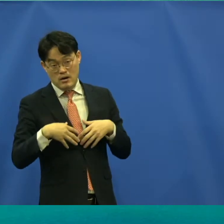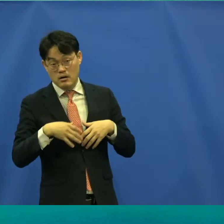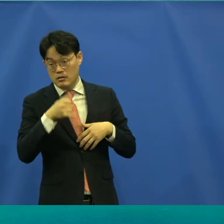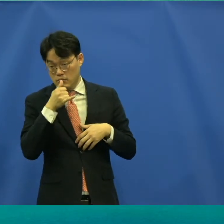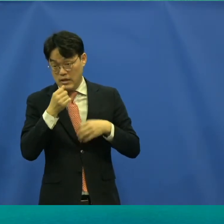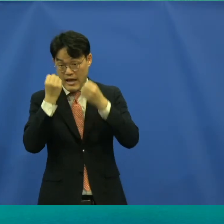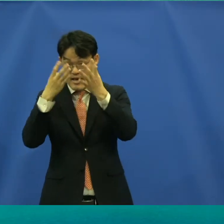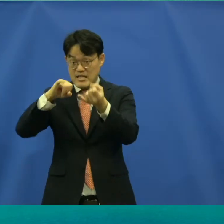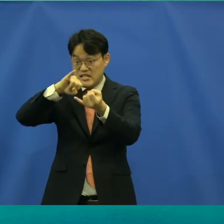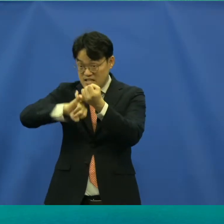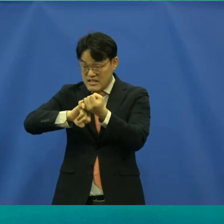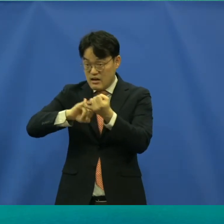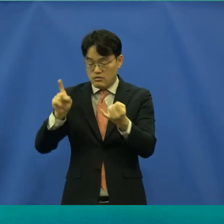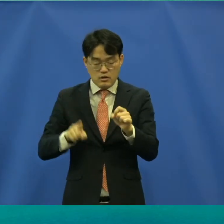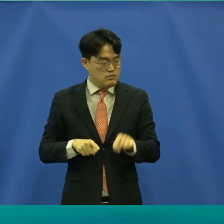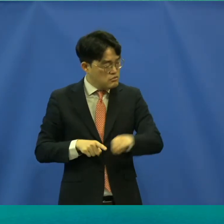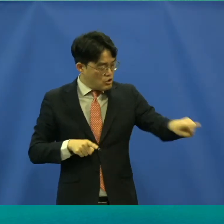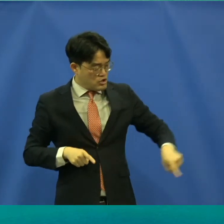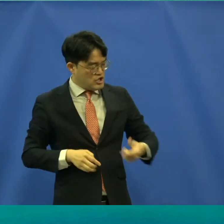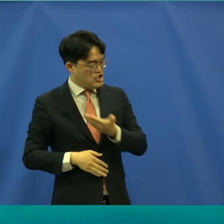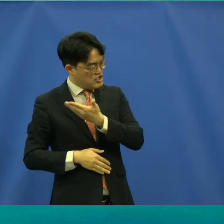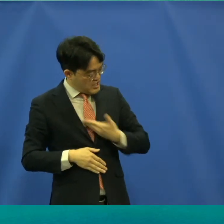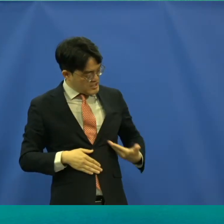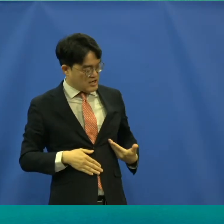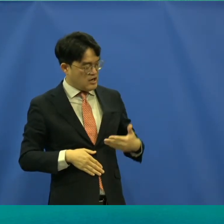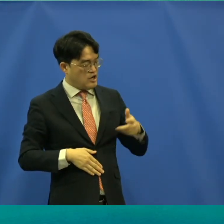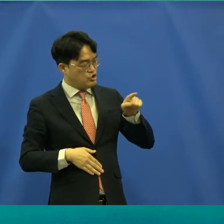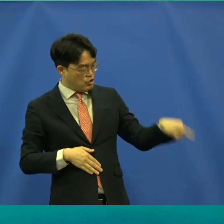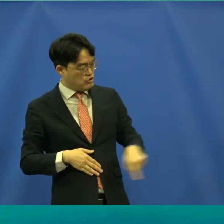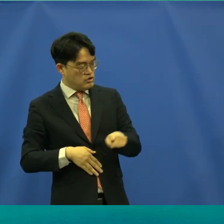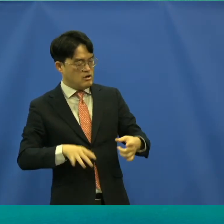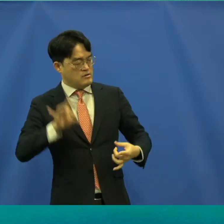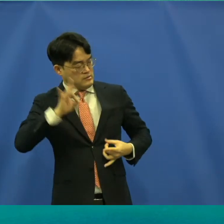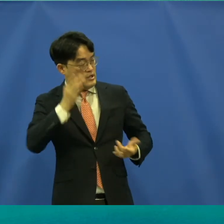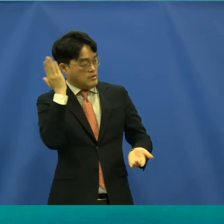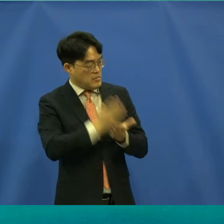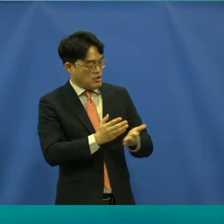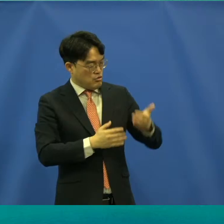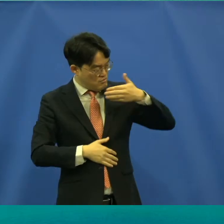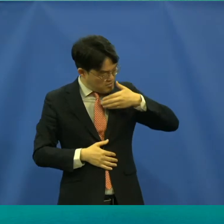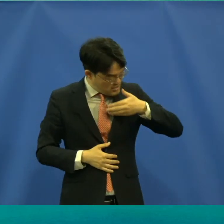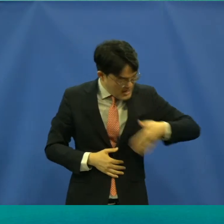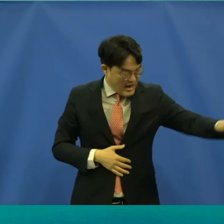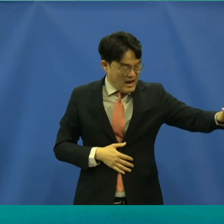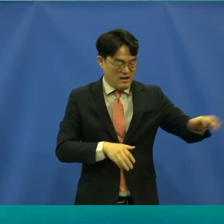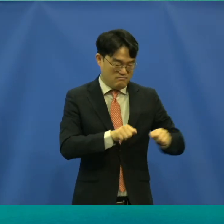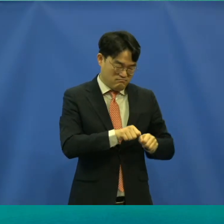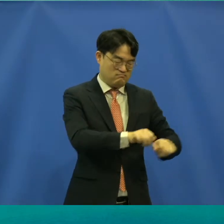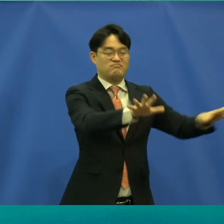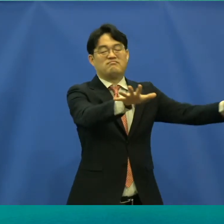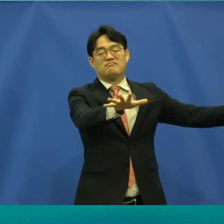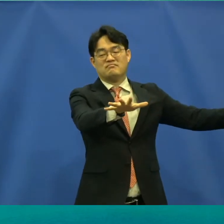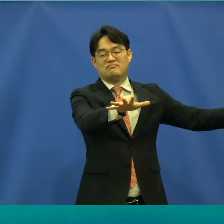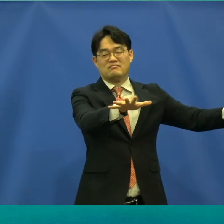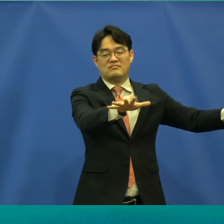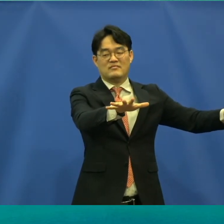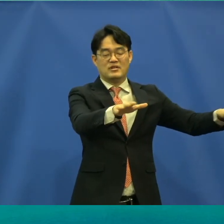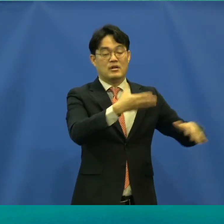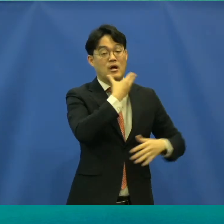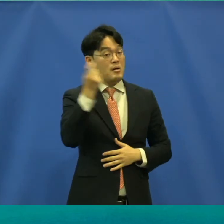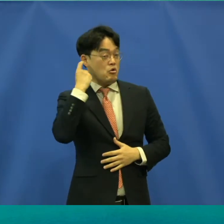가서 뭐예요? 외치라는 거예요. 이거 너무도 복음적이에요. 하나님이 부르신 자리에 가서 복음을 외쳐라.